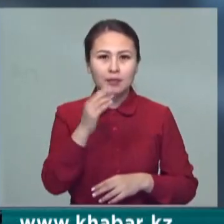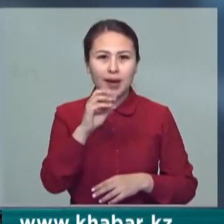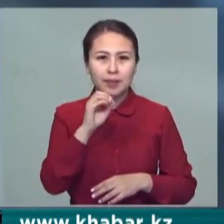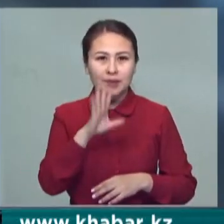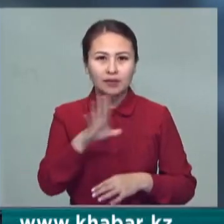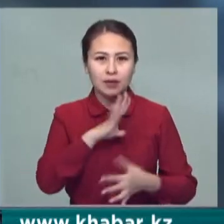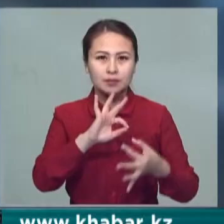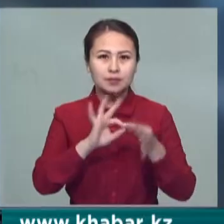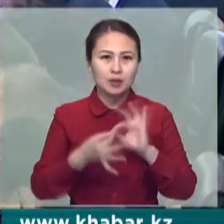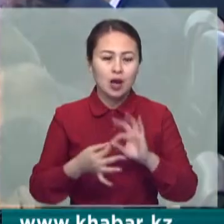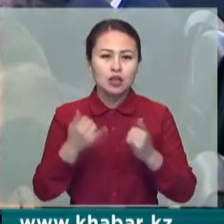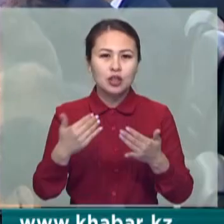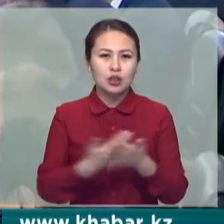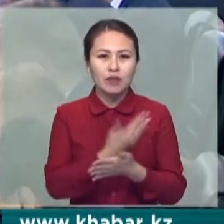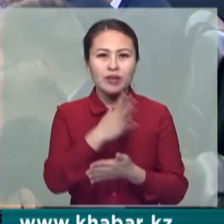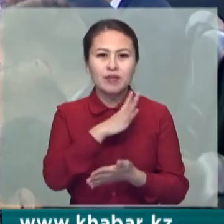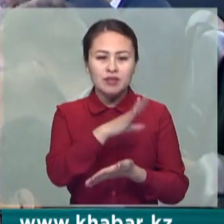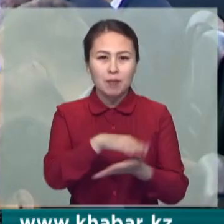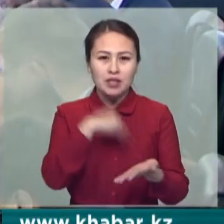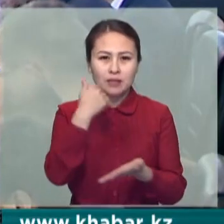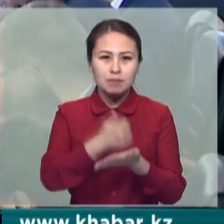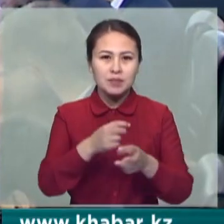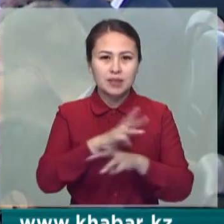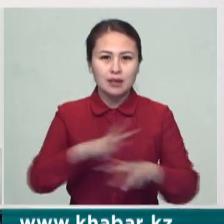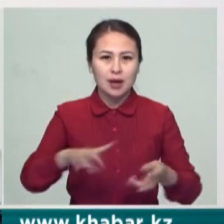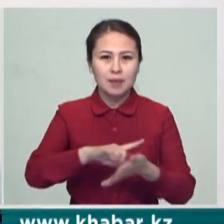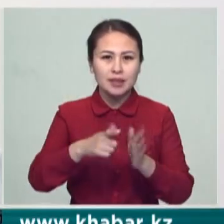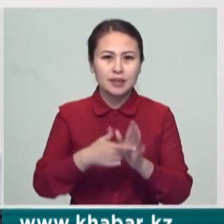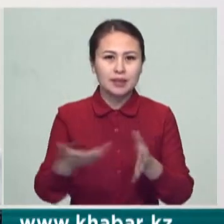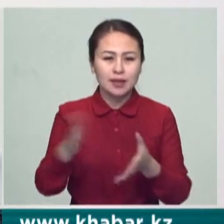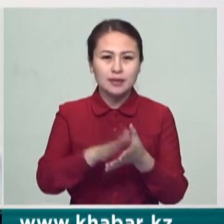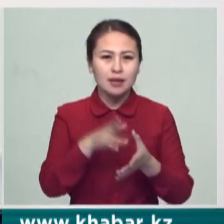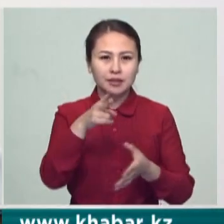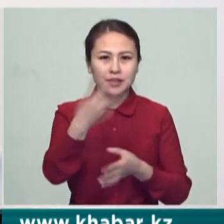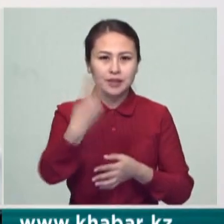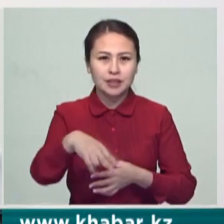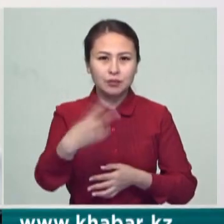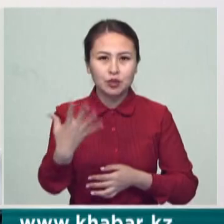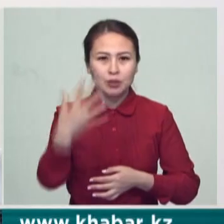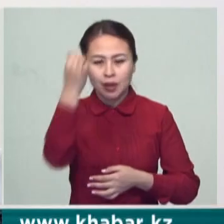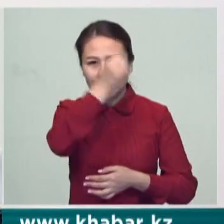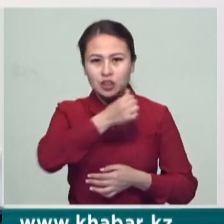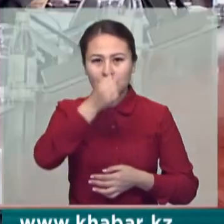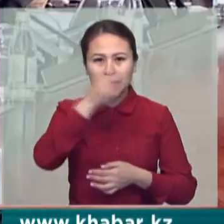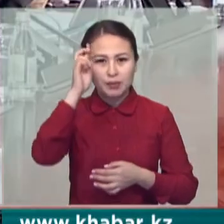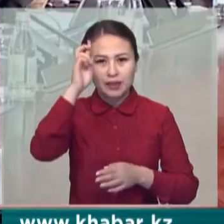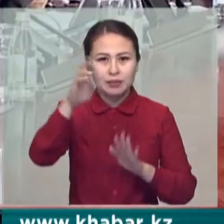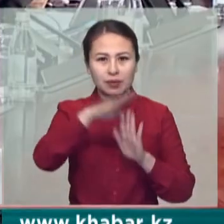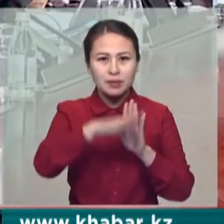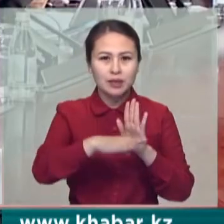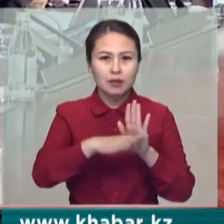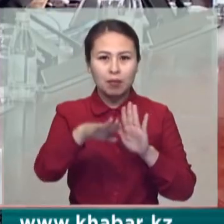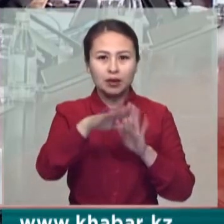Асхат Аймағамбетов айтты. Бұл жаңашылдық ведомство басшысы министрлер кабинетінде таныстырған 2025 жылға